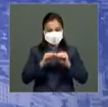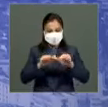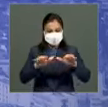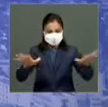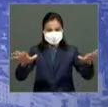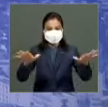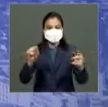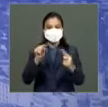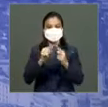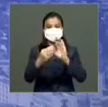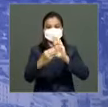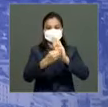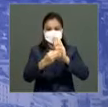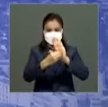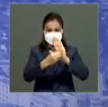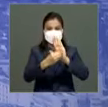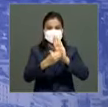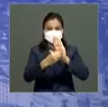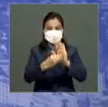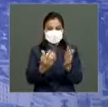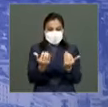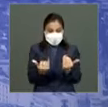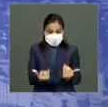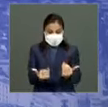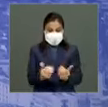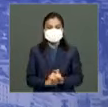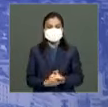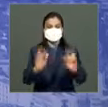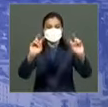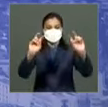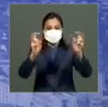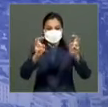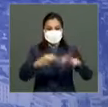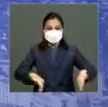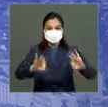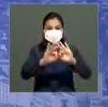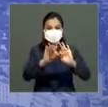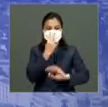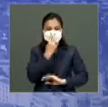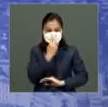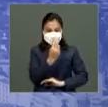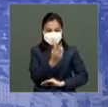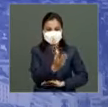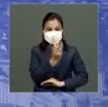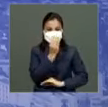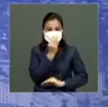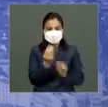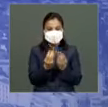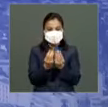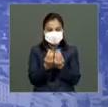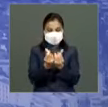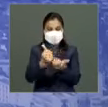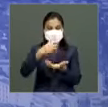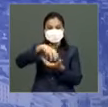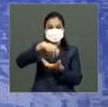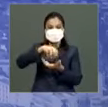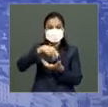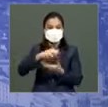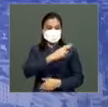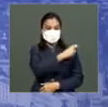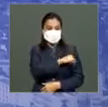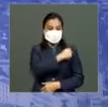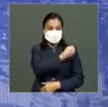ในพื้นที่กรุงเทพมหานครวันนี้ก็ถือว่าเป็นประเด็นที่น่าติดตามนะคะติดตามรายละเอียดต่างๆค่ะจากทางนายแพ